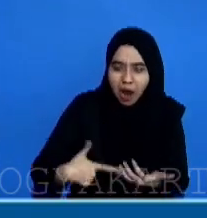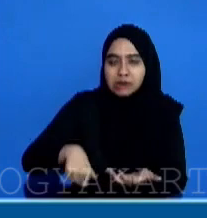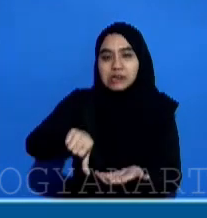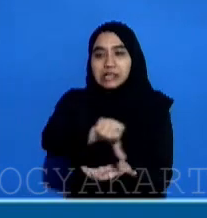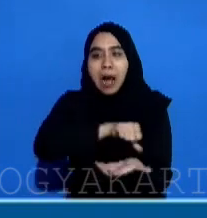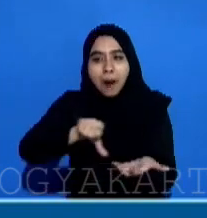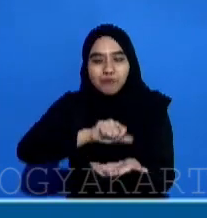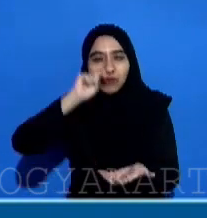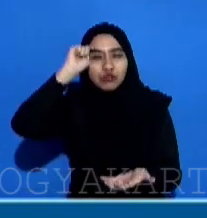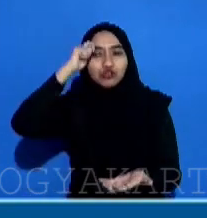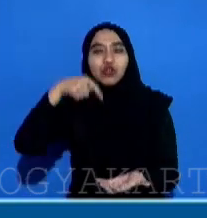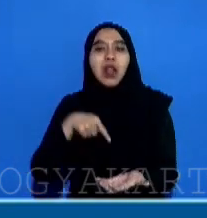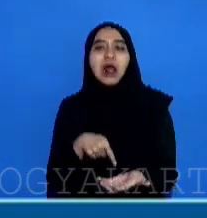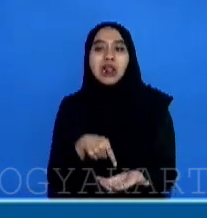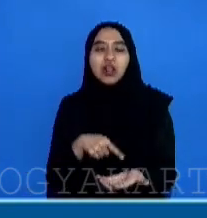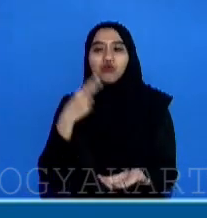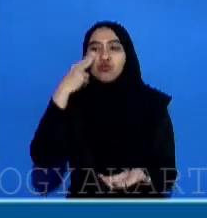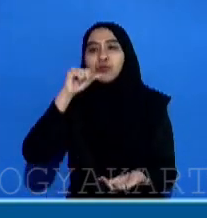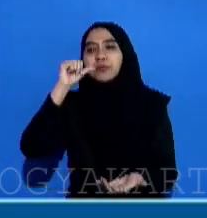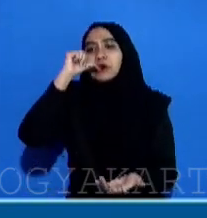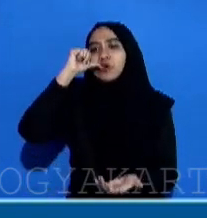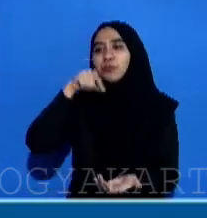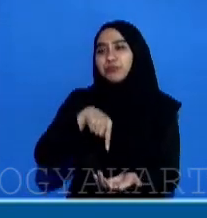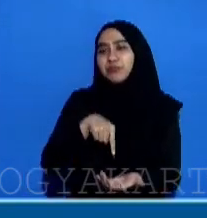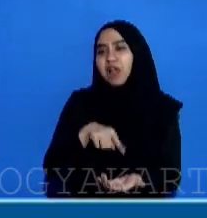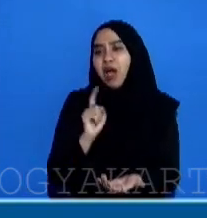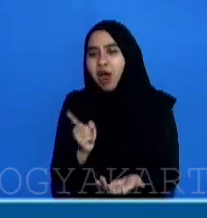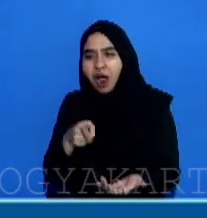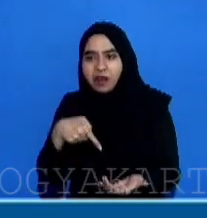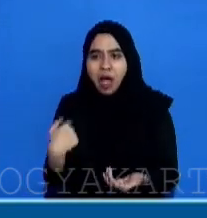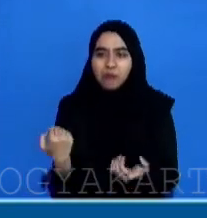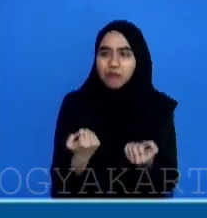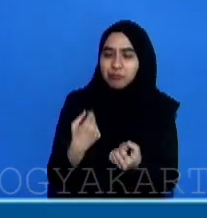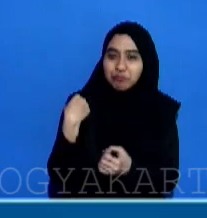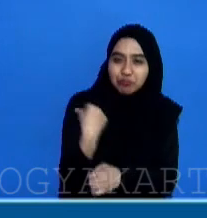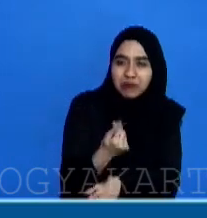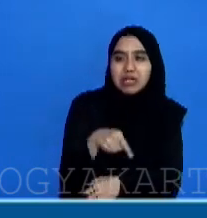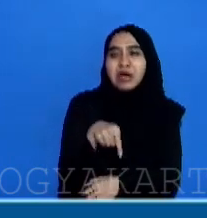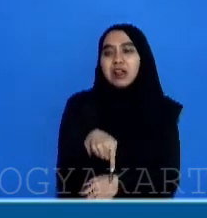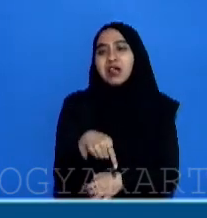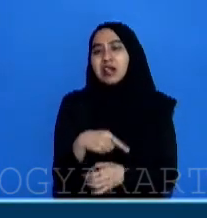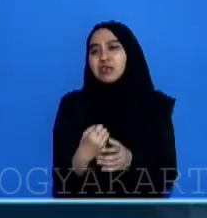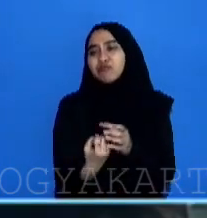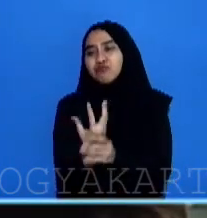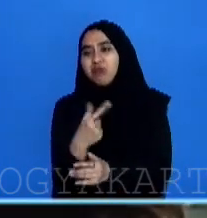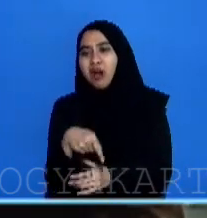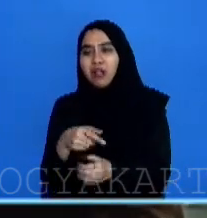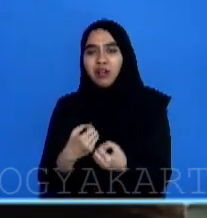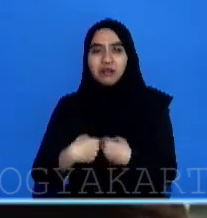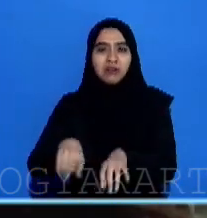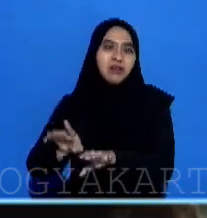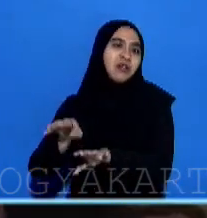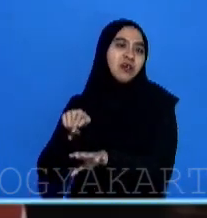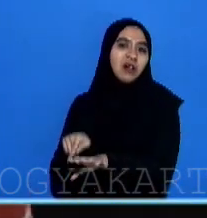sulit untuk minum saja saya sudah dirop dari BPBD sehingga tanaman ya dibiarkan saja mandapipun